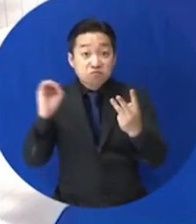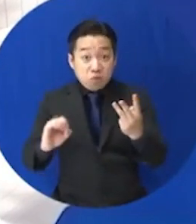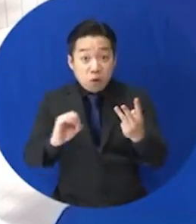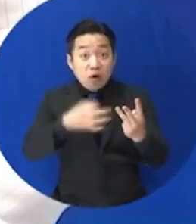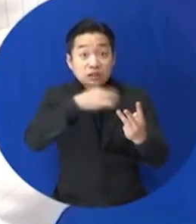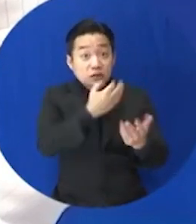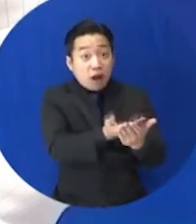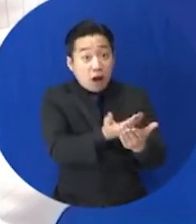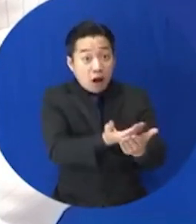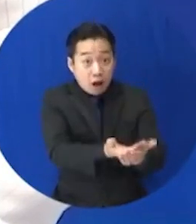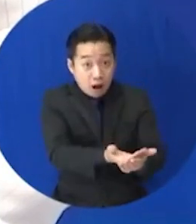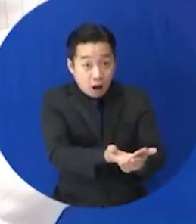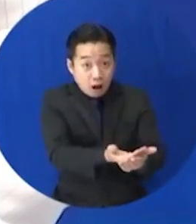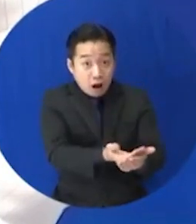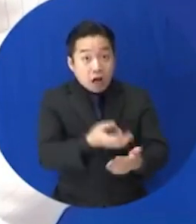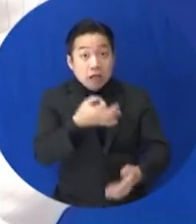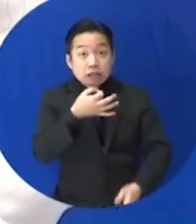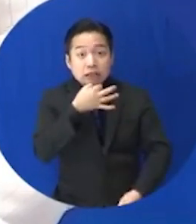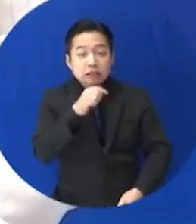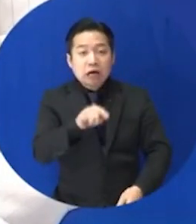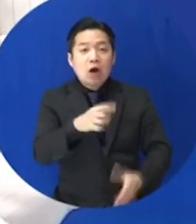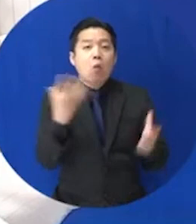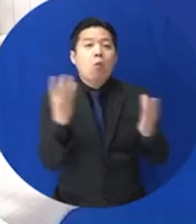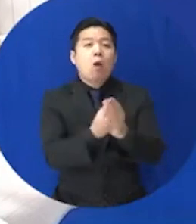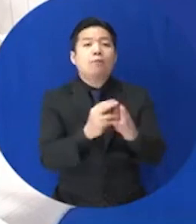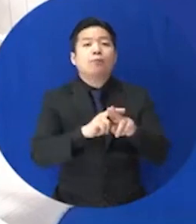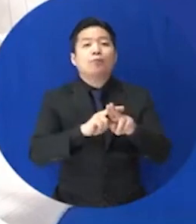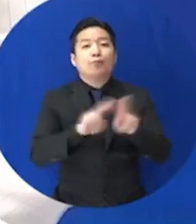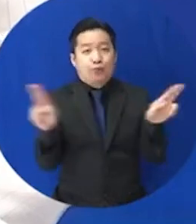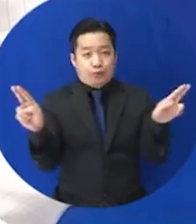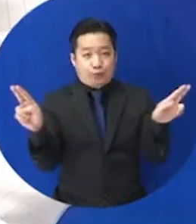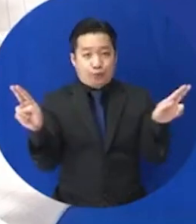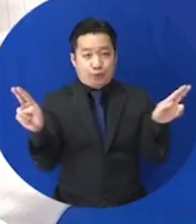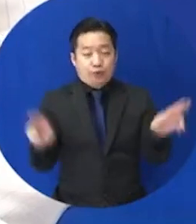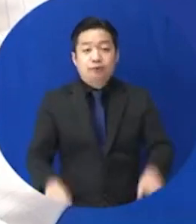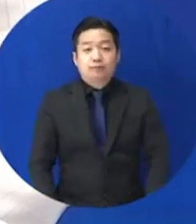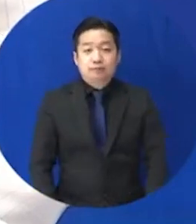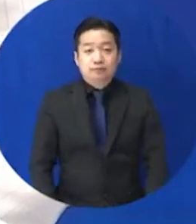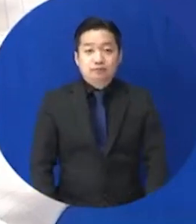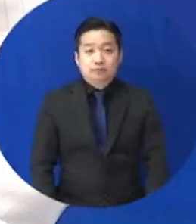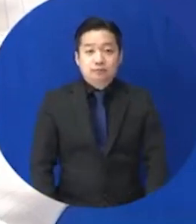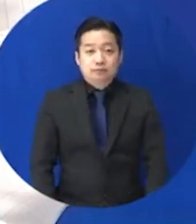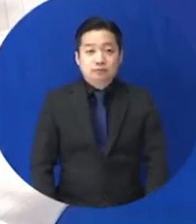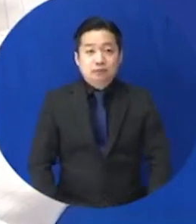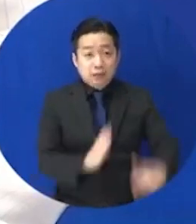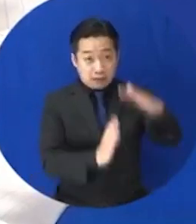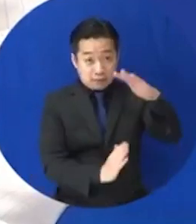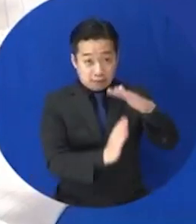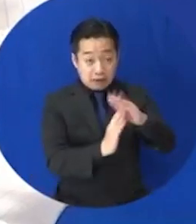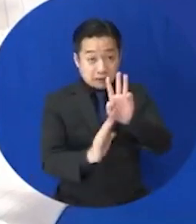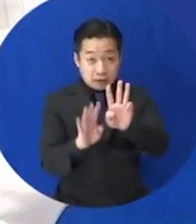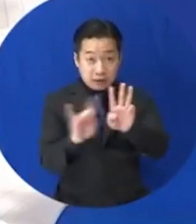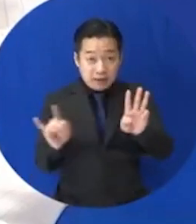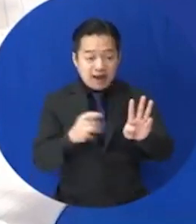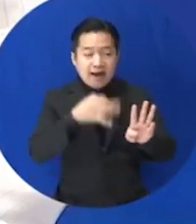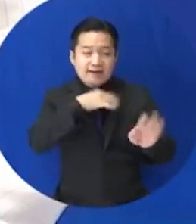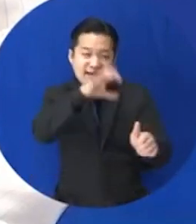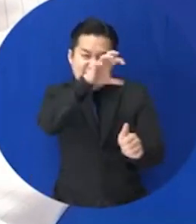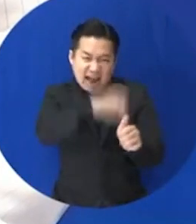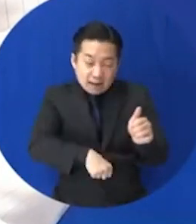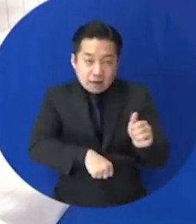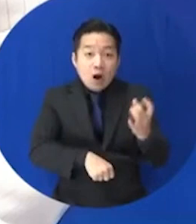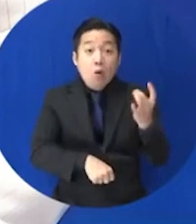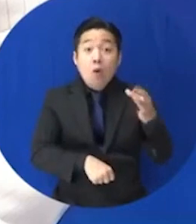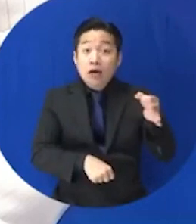받는 경우에는 이자 계약은 당연히 무효라고 예를 들면 제한 이자율이 한 3배를 넘어서 폭리를 취했다 이러면